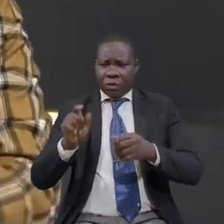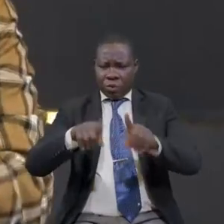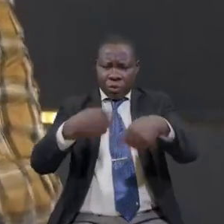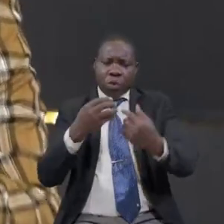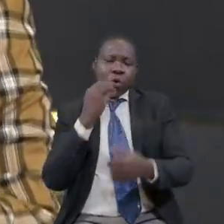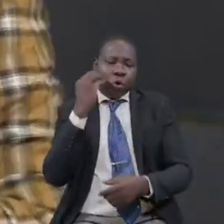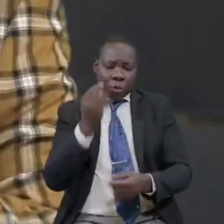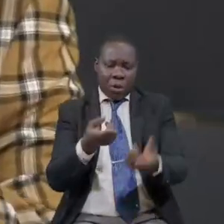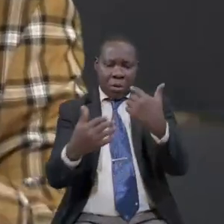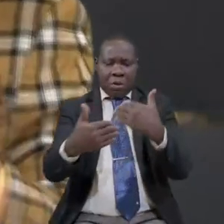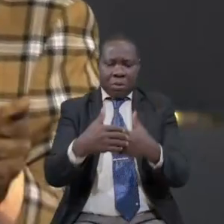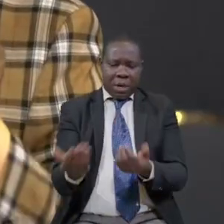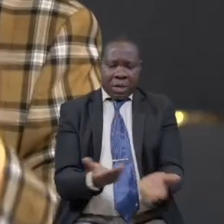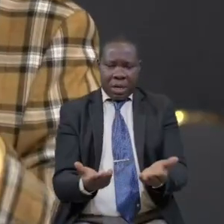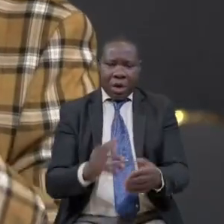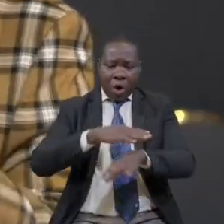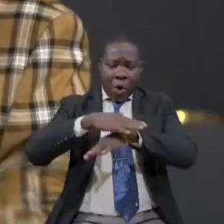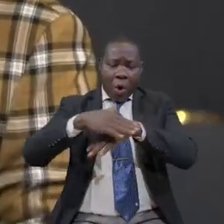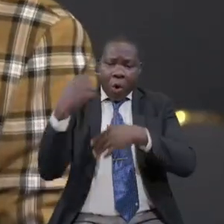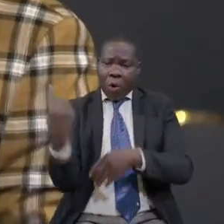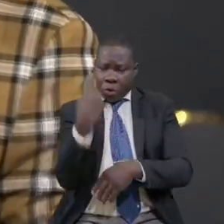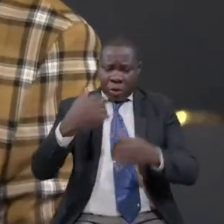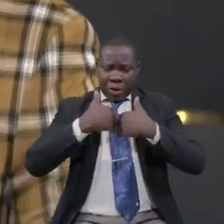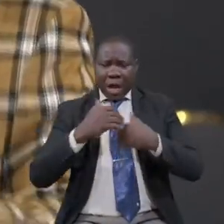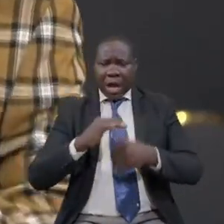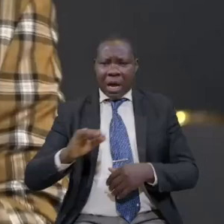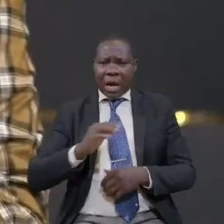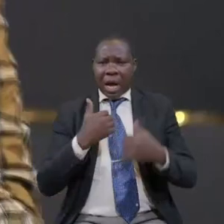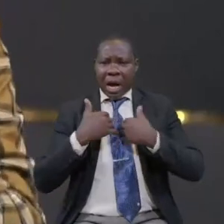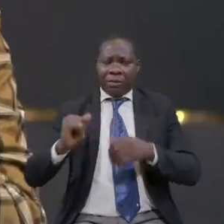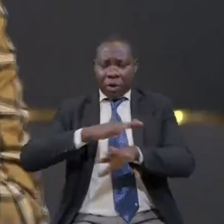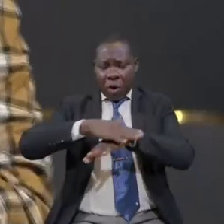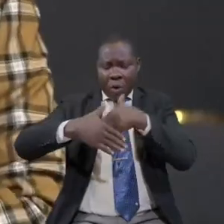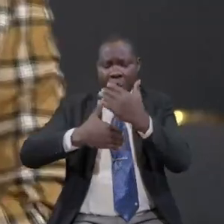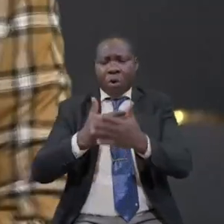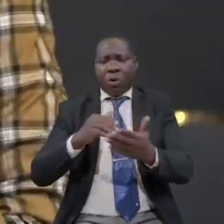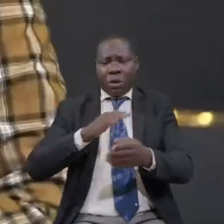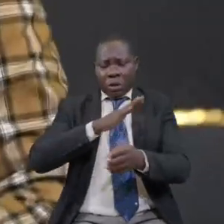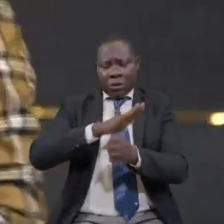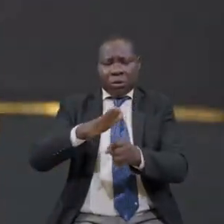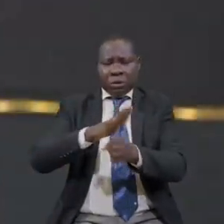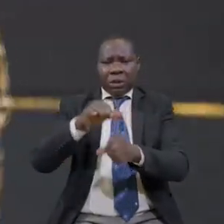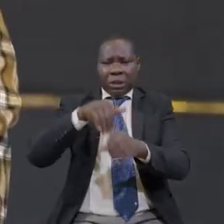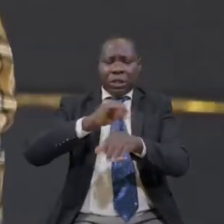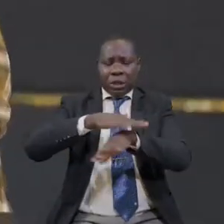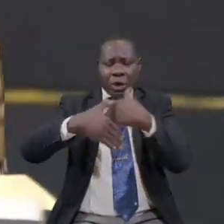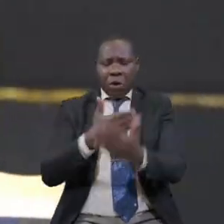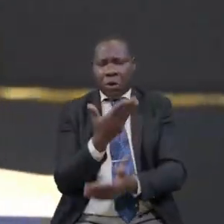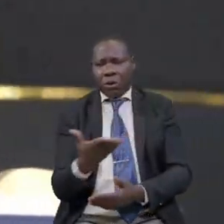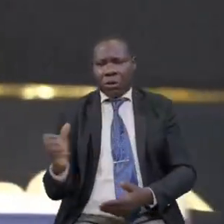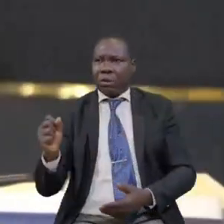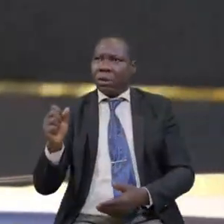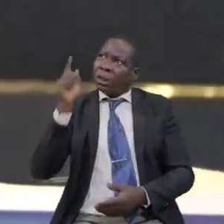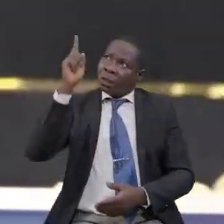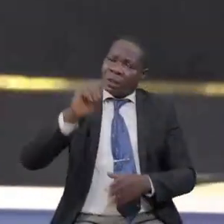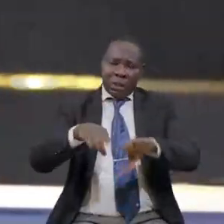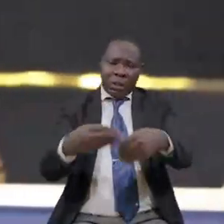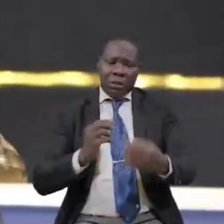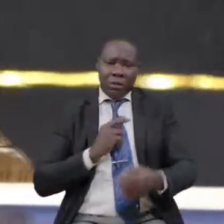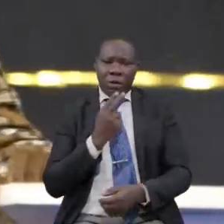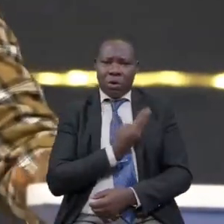vous allez à la maison, vous revenez ici, possédant toujours en toutes choses de quoi satisfaire à tous vos besoins et nous